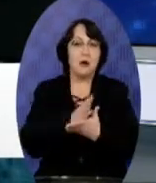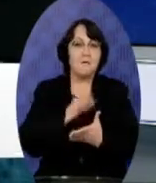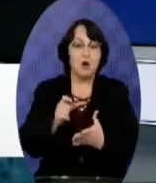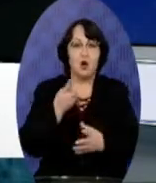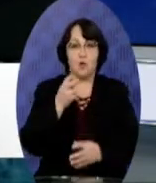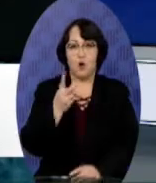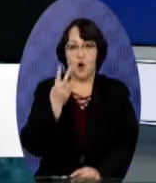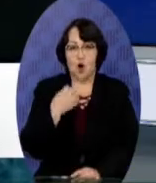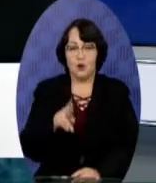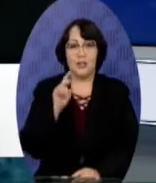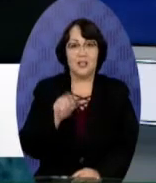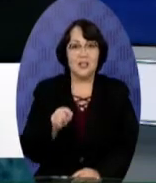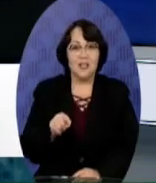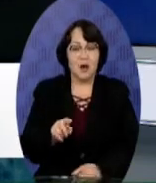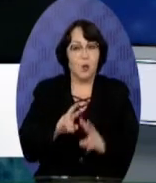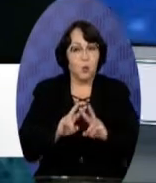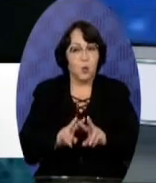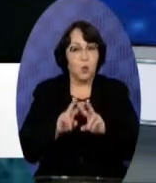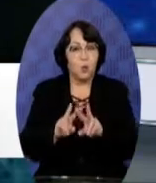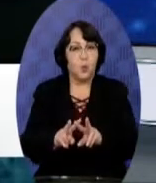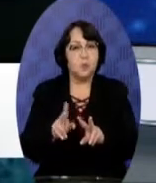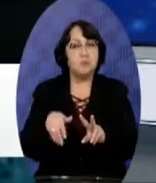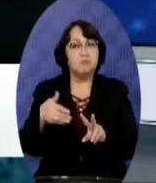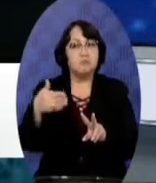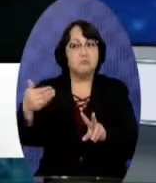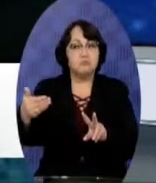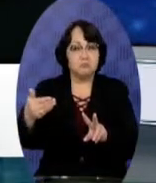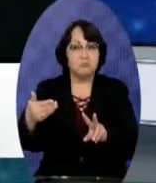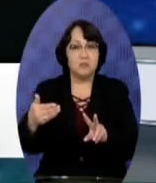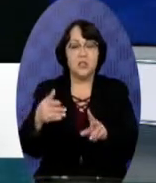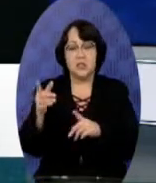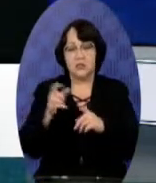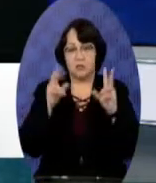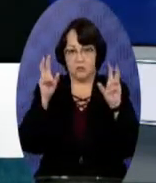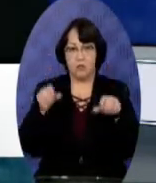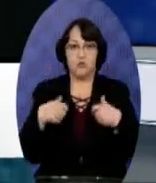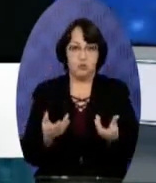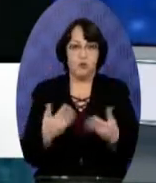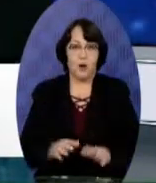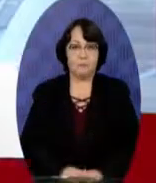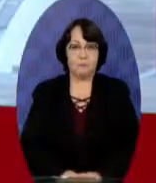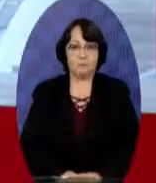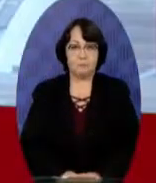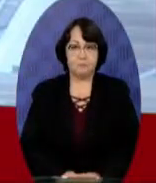энэ нөхцөл хэрхэн үргэлжлэх тухай тодорхой мэдээллийг энэ удаагийн эдийн засгийн болон та хүргэлээ.